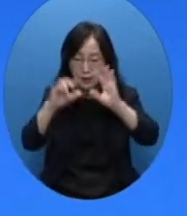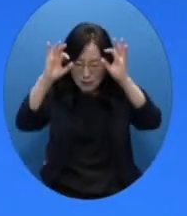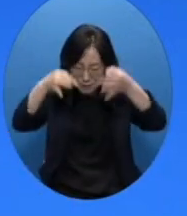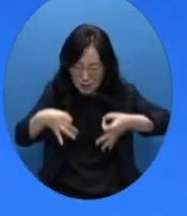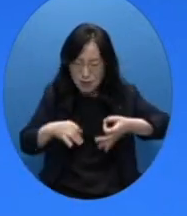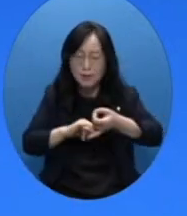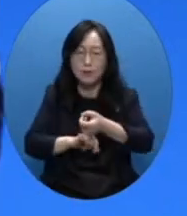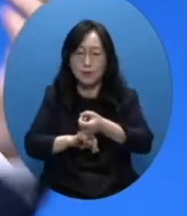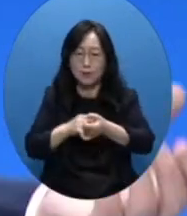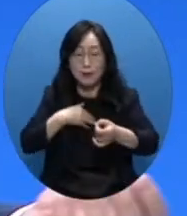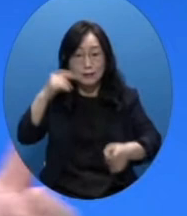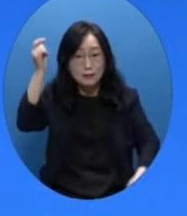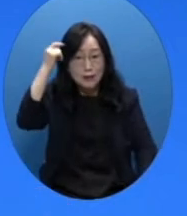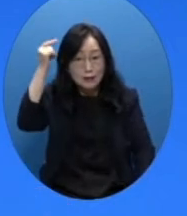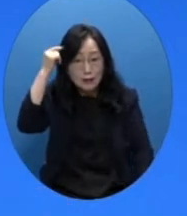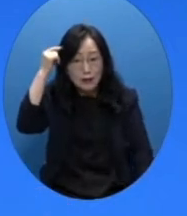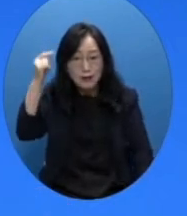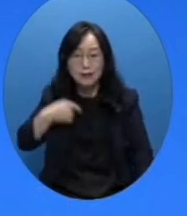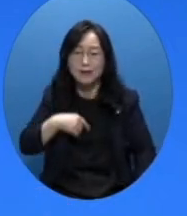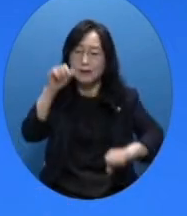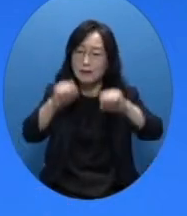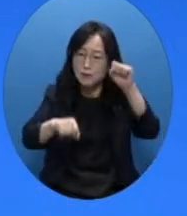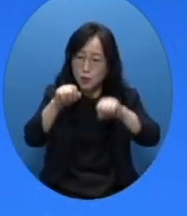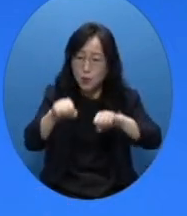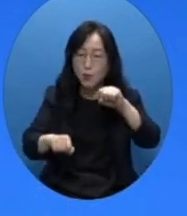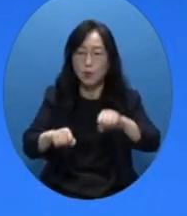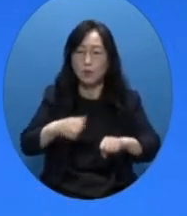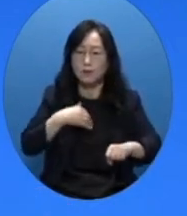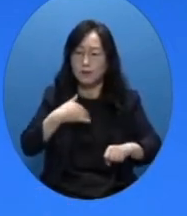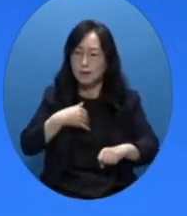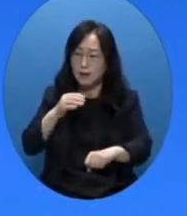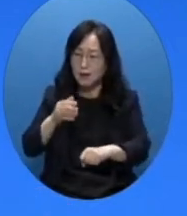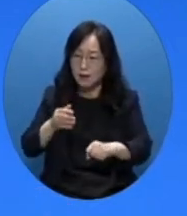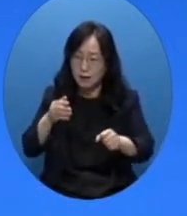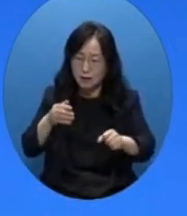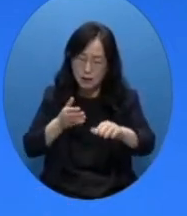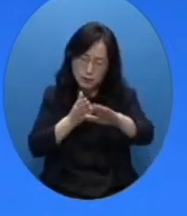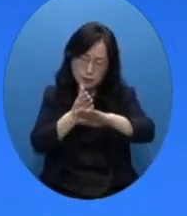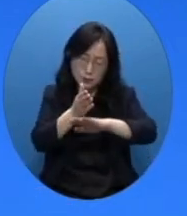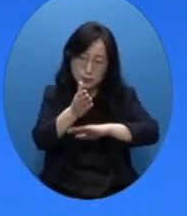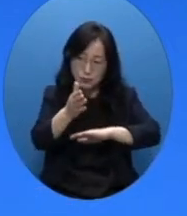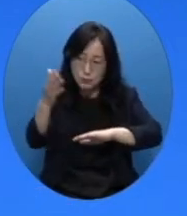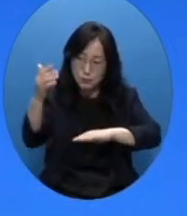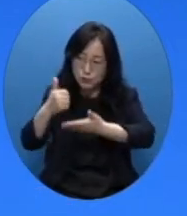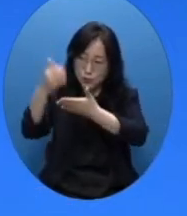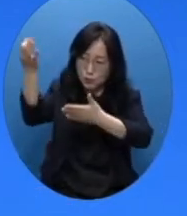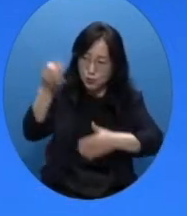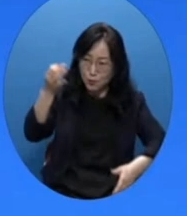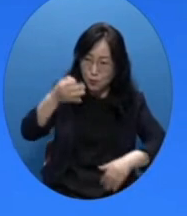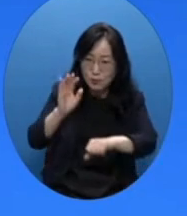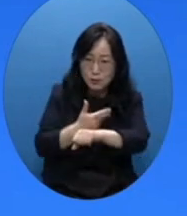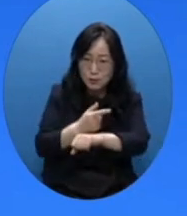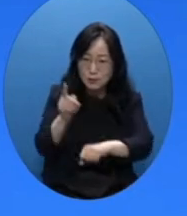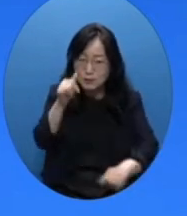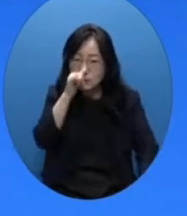됩니다. 내 생각하는 것이, 내 행동하는 것이, 내가 지금 가고 있는 길이 주님 보시기에 잘못된 것이